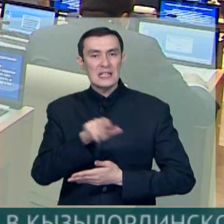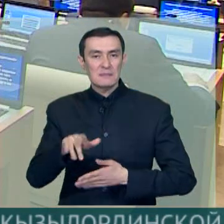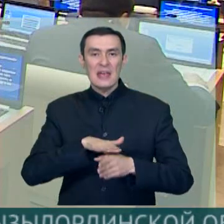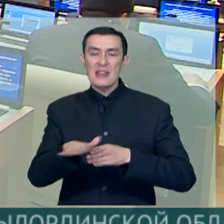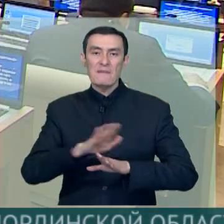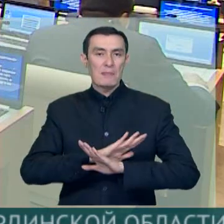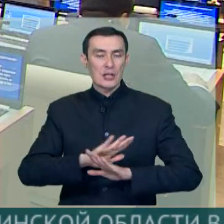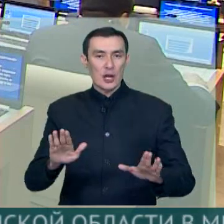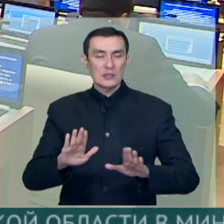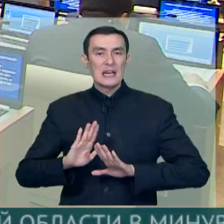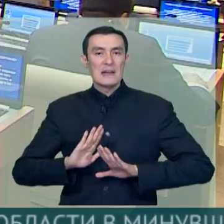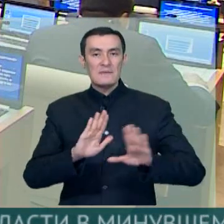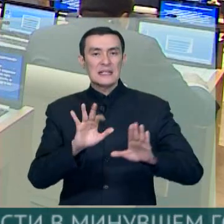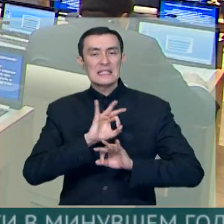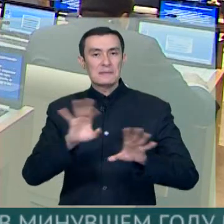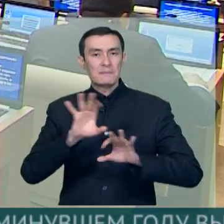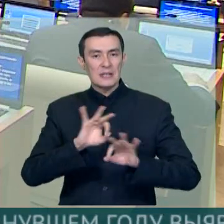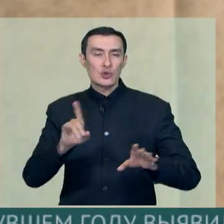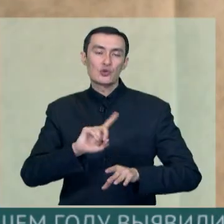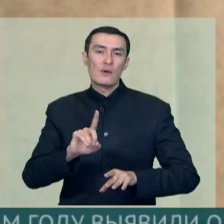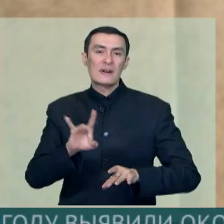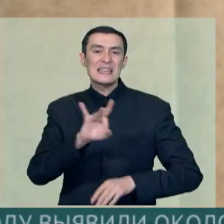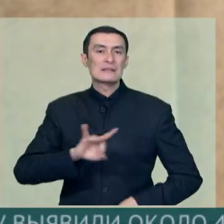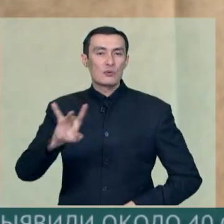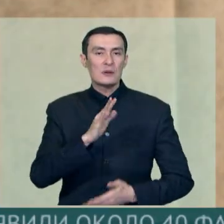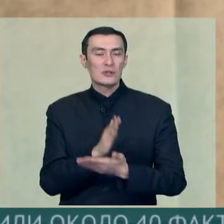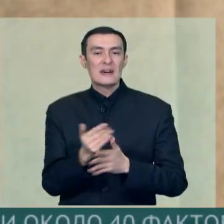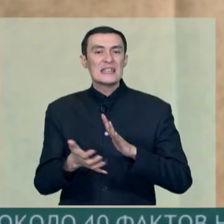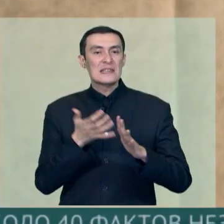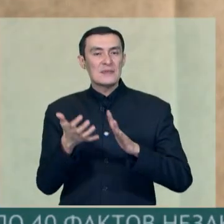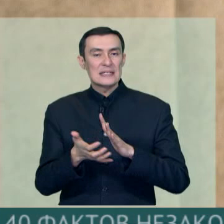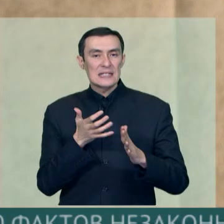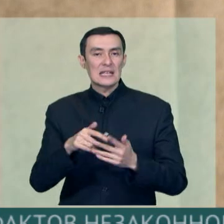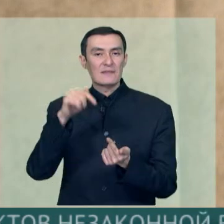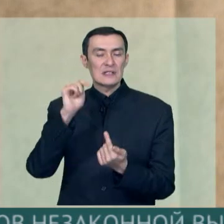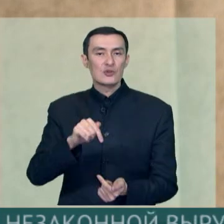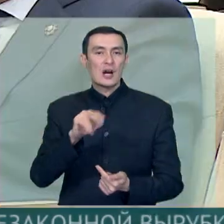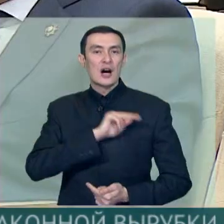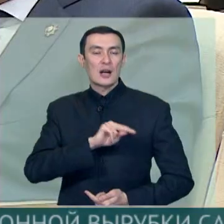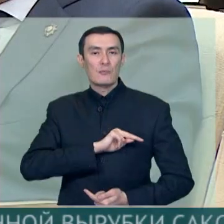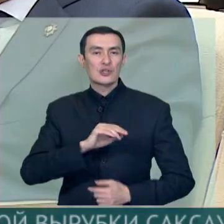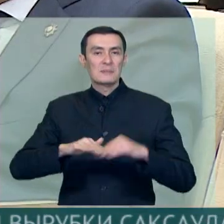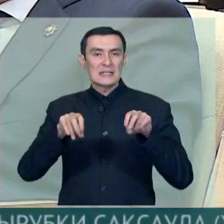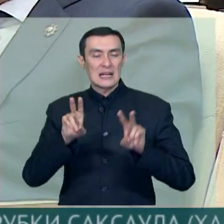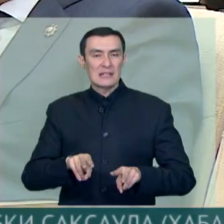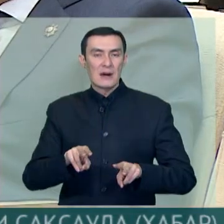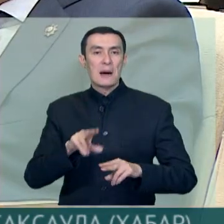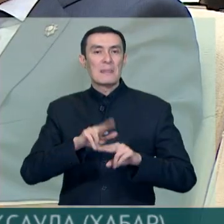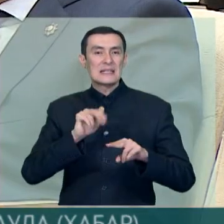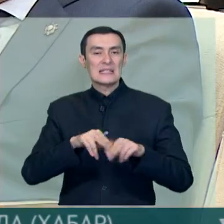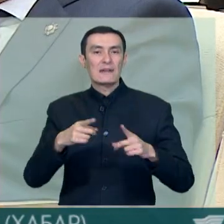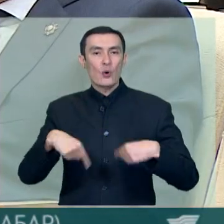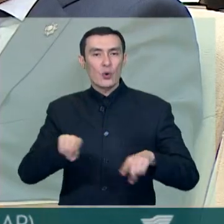не выполняются. Вице-спикер отметил, что в республике наблюдается острый дефицит соответствующих кадров. Все правоохранительные